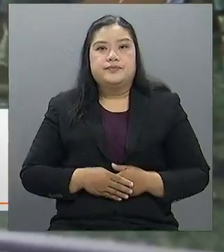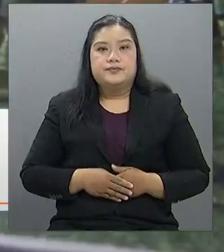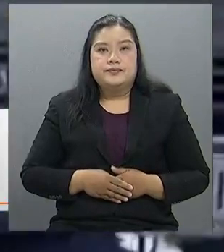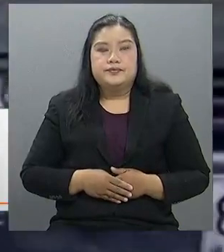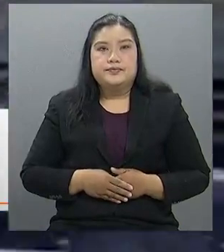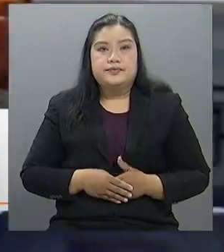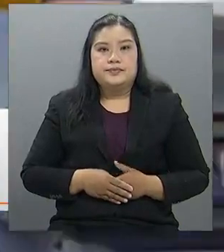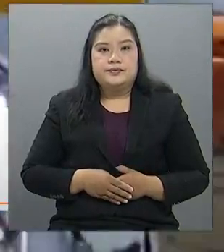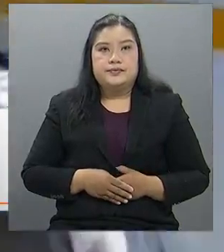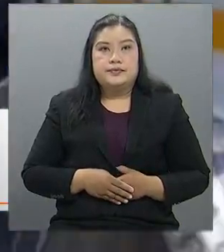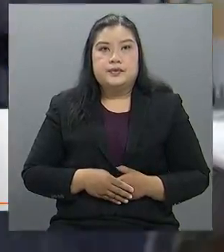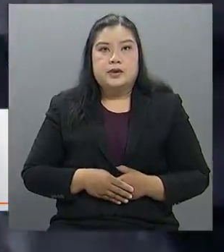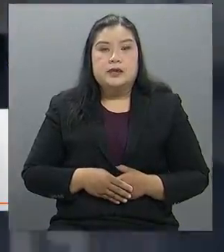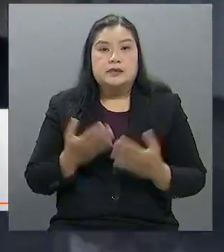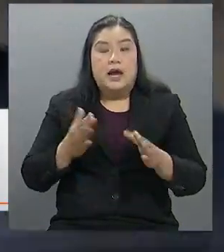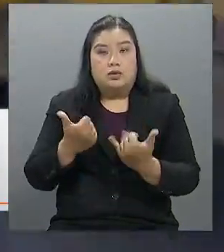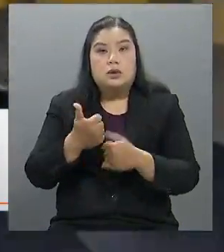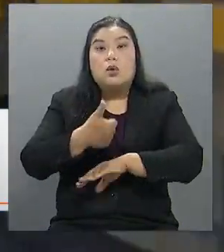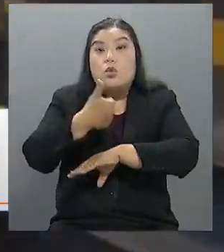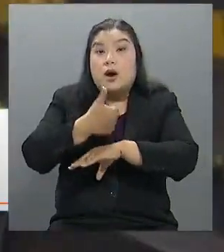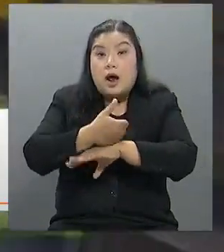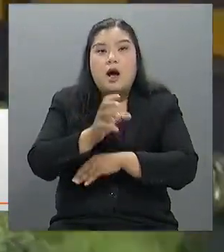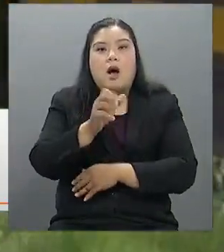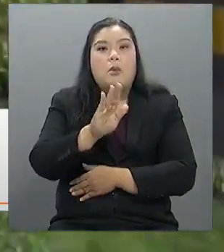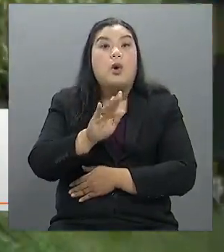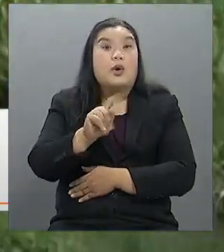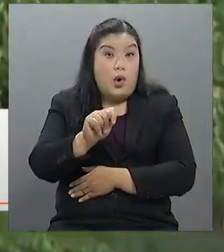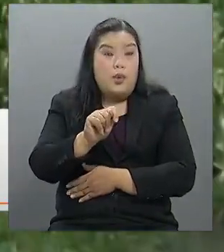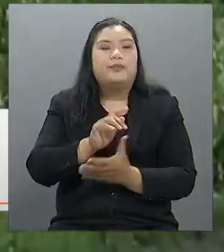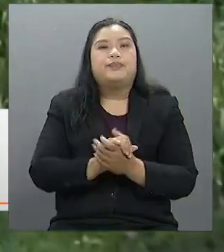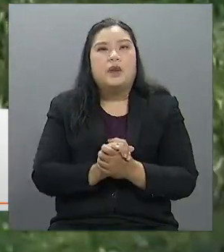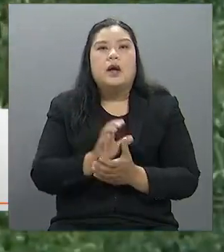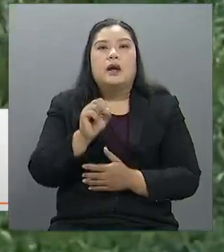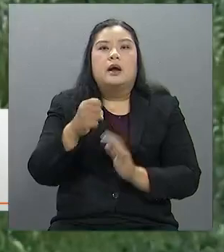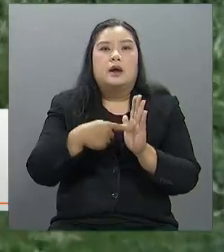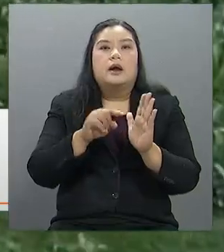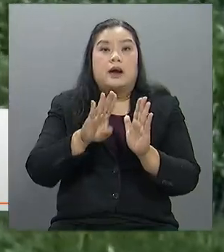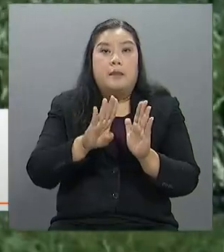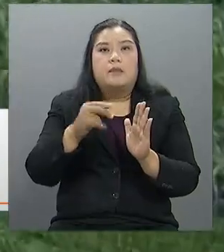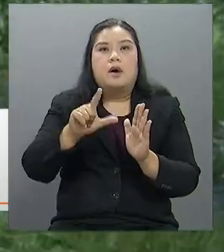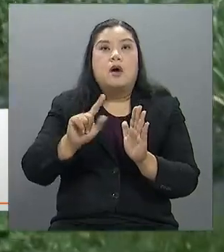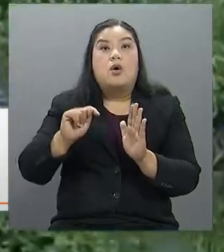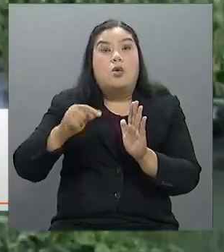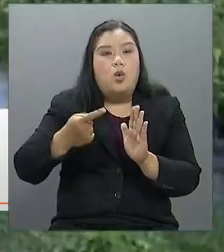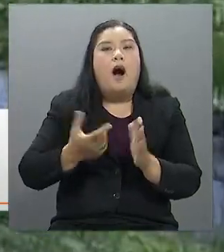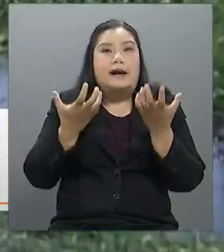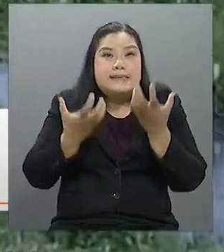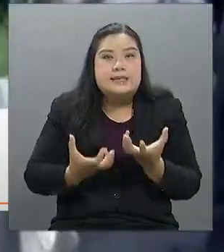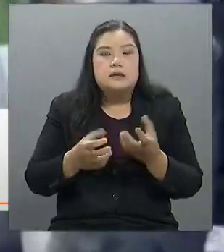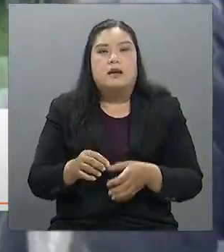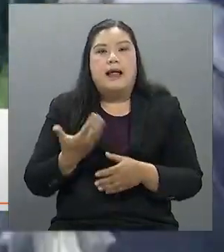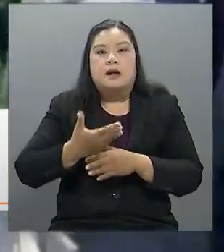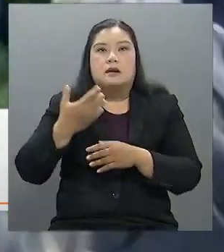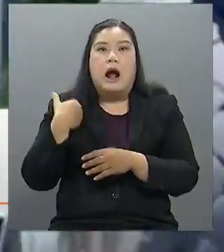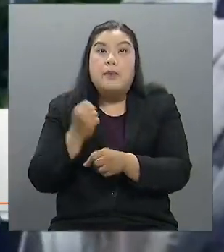ธานินทร์แย้มสวัยนายกองค์การบริหารส่วนตำบลทับหลวงก็ได้นำหินคลุกเข้ามากลบหลุมกันก่อนนะคะ